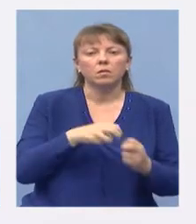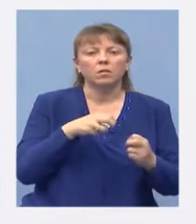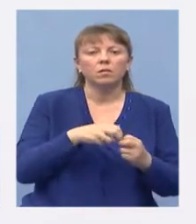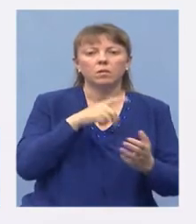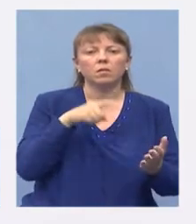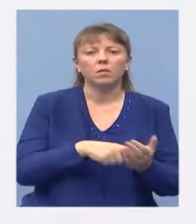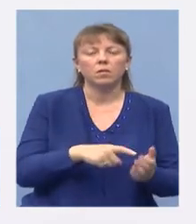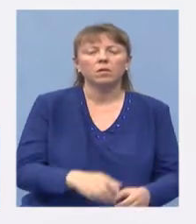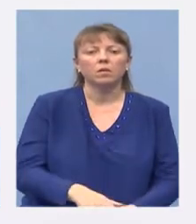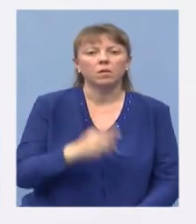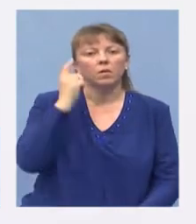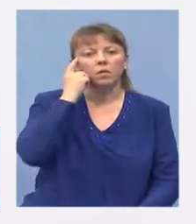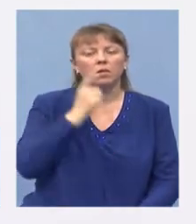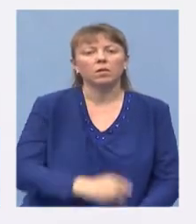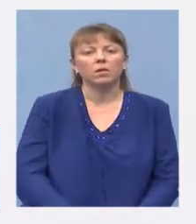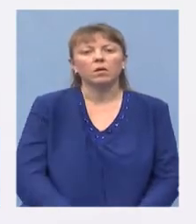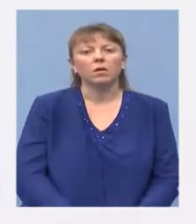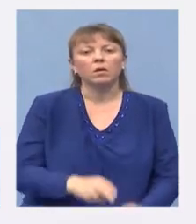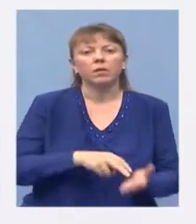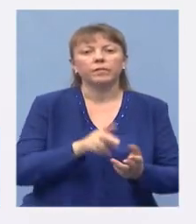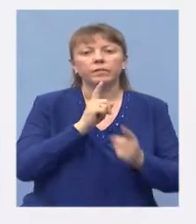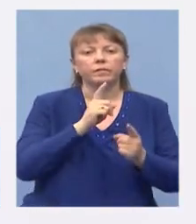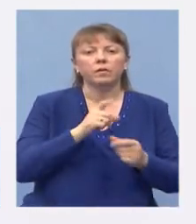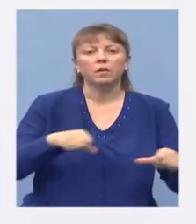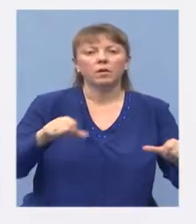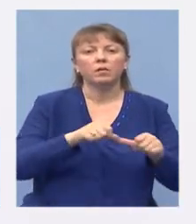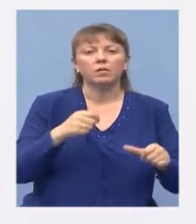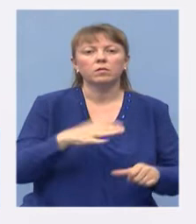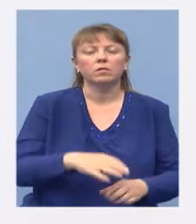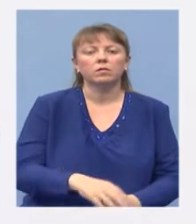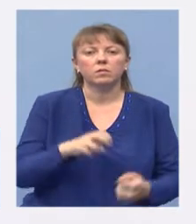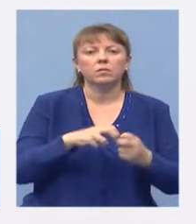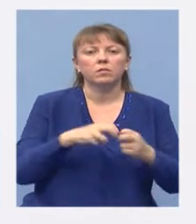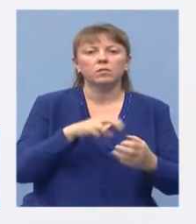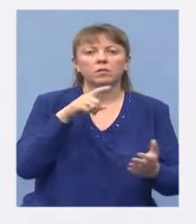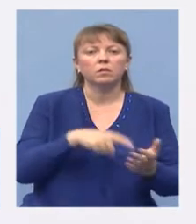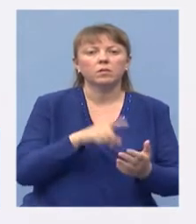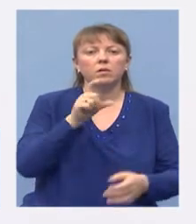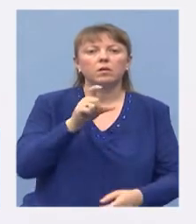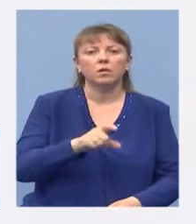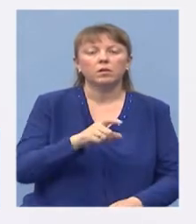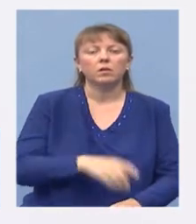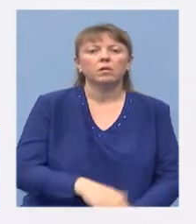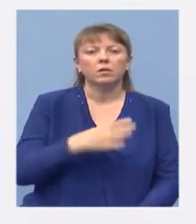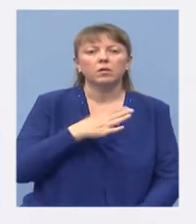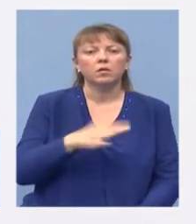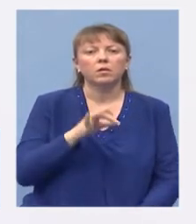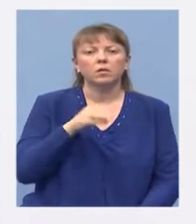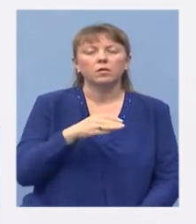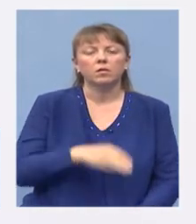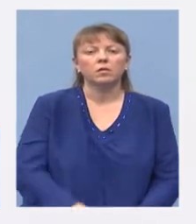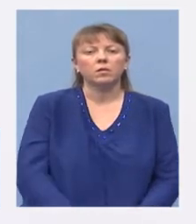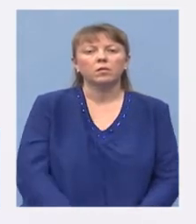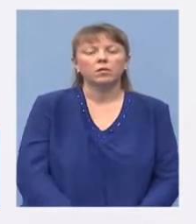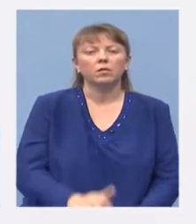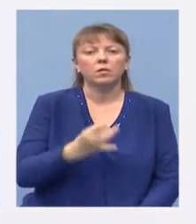вопросы, решаем, то есть проводим совещания, круглые столы по решению проблемных вопросов. У граждан возникает нестандартная ситуация, и мы